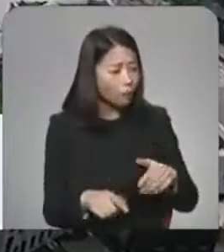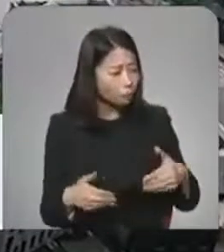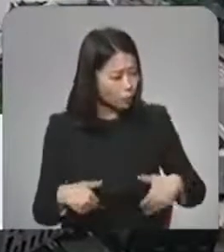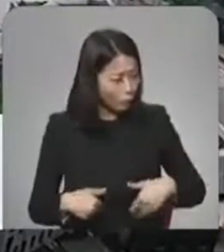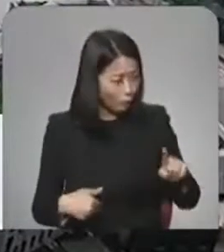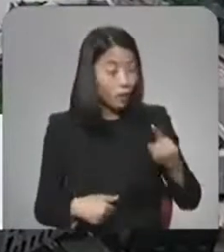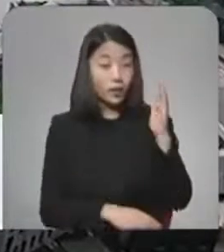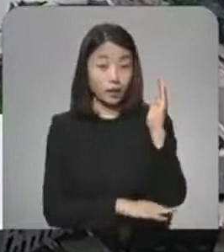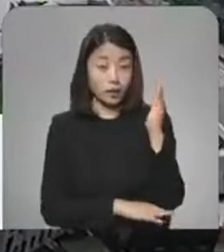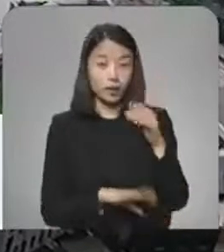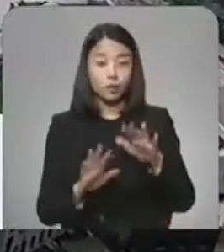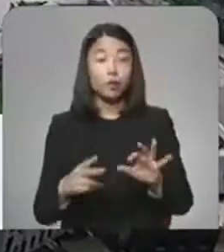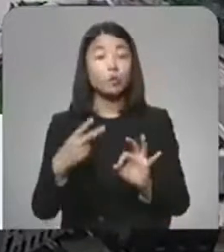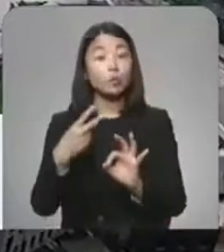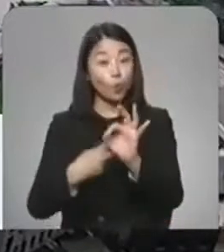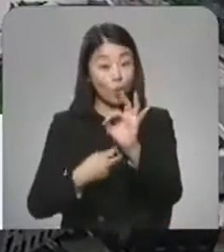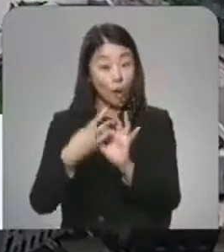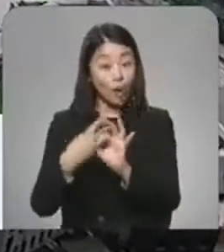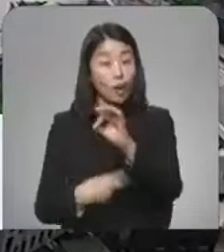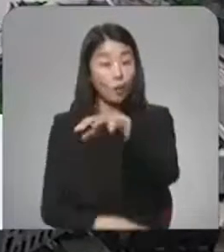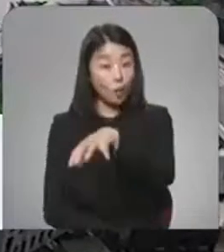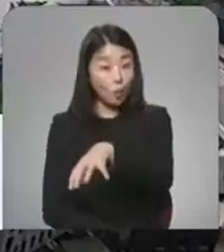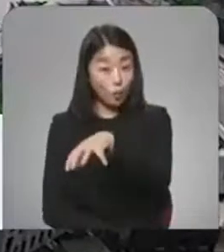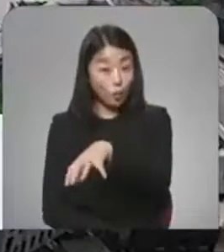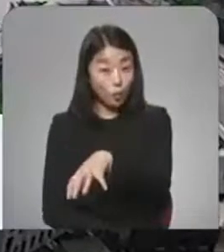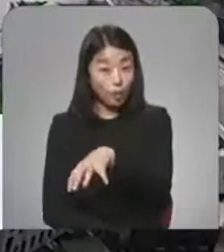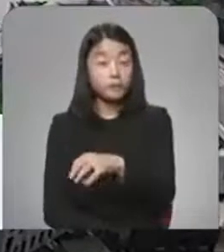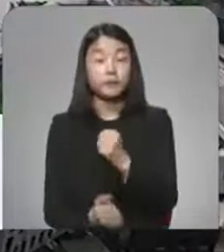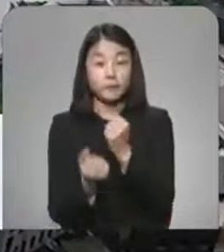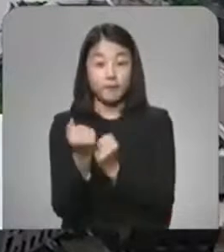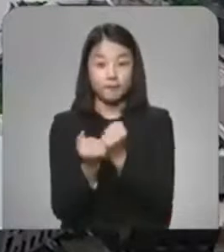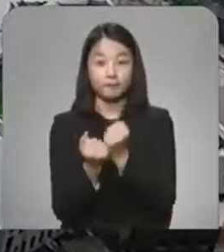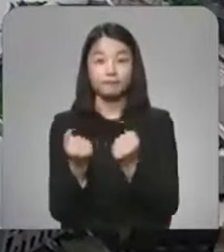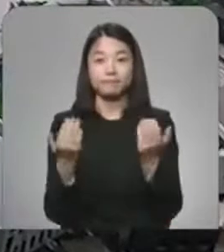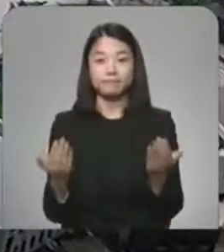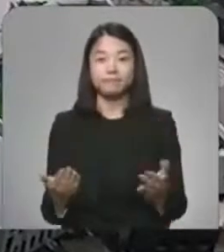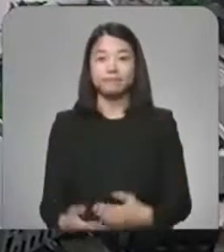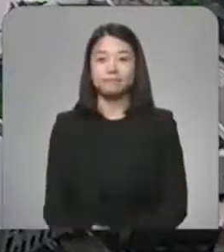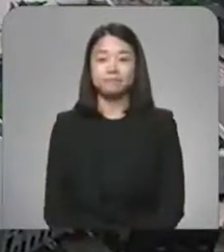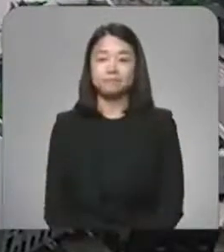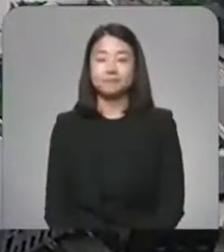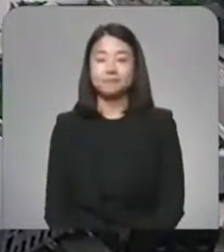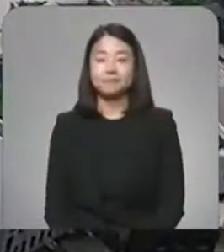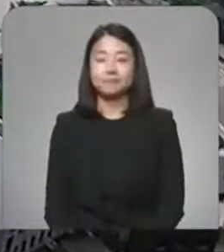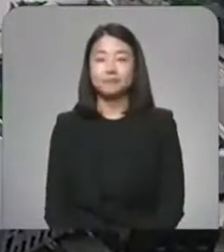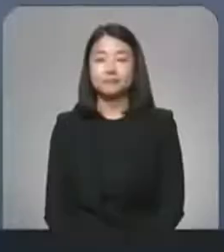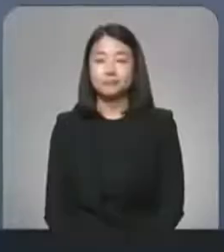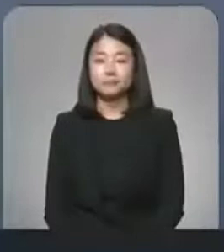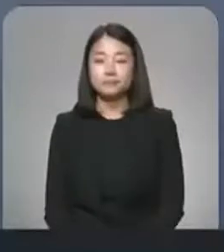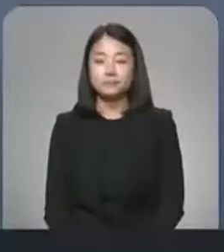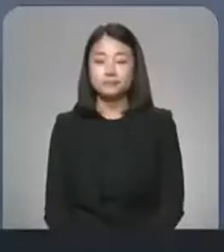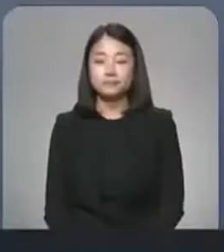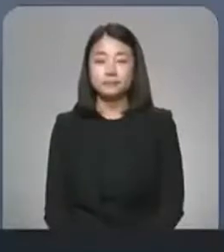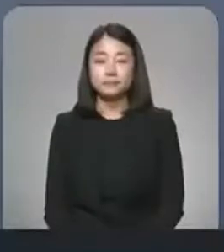오늘은 동해안 대표 항만 도시인 동해시에 대해 알아봅니다. 정창환 기자입니다.